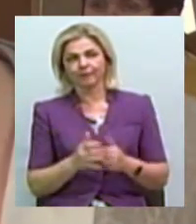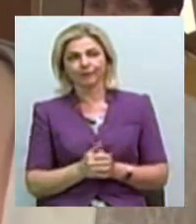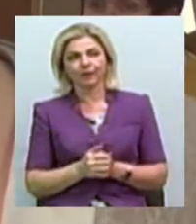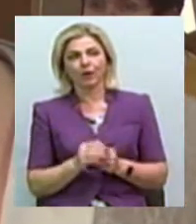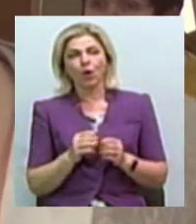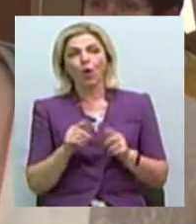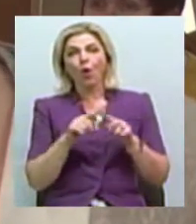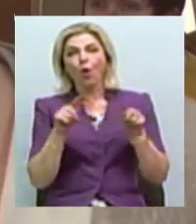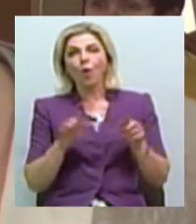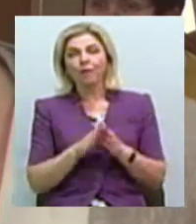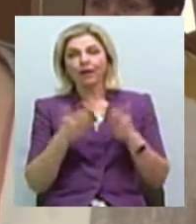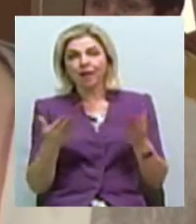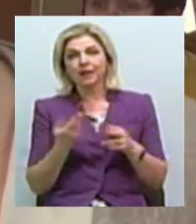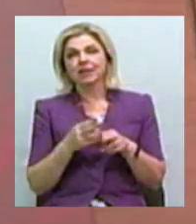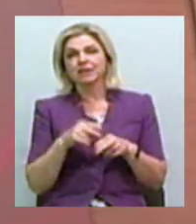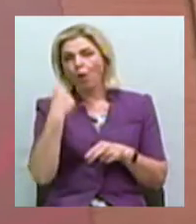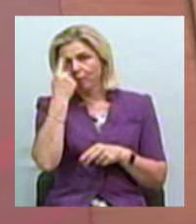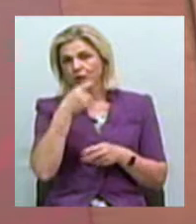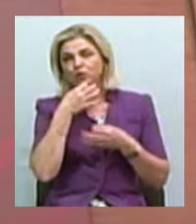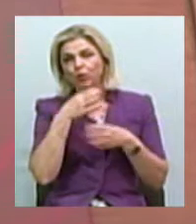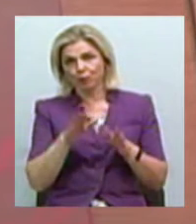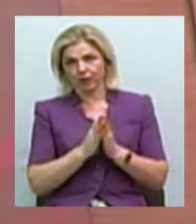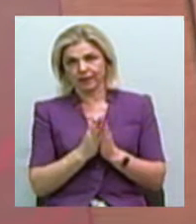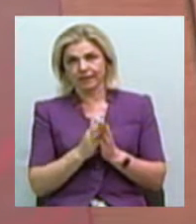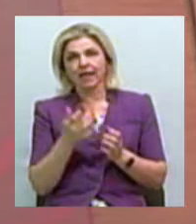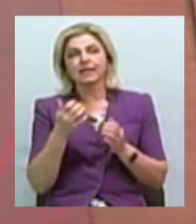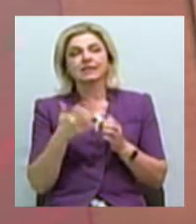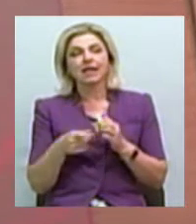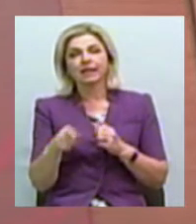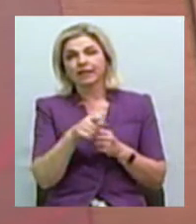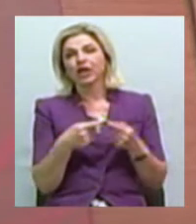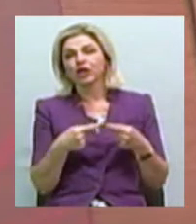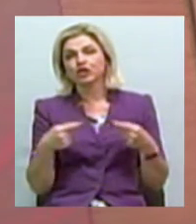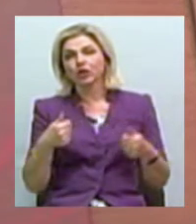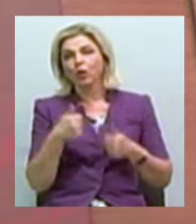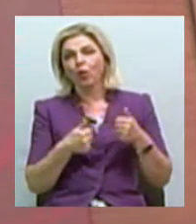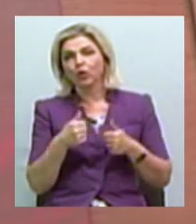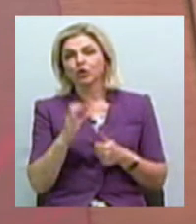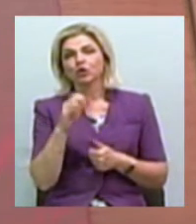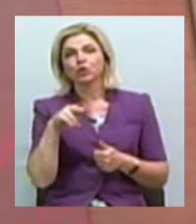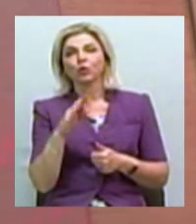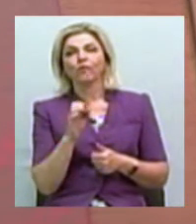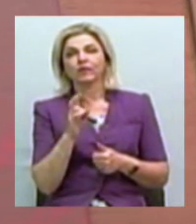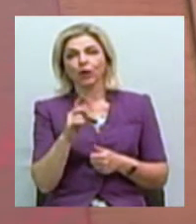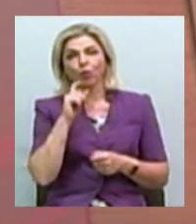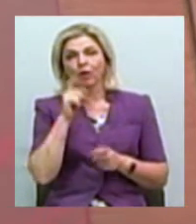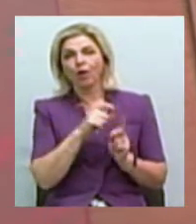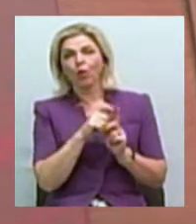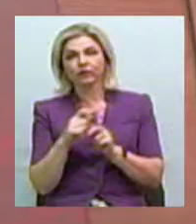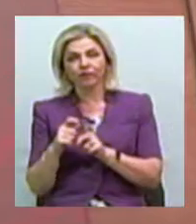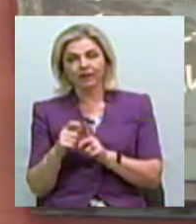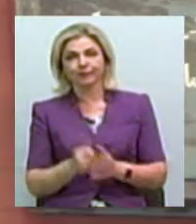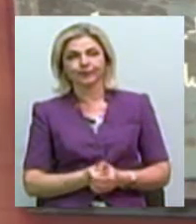– це обличчя будь-якої книжки. Серед інших лауреатів цьогорічного конкурсу – словник українських говірок